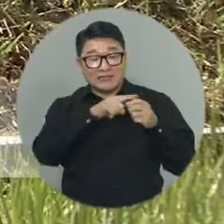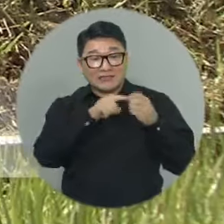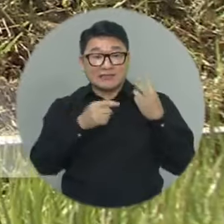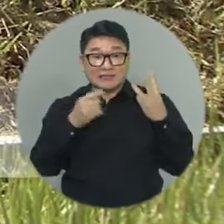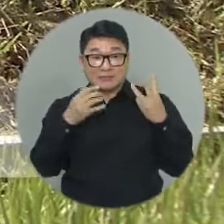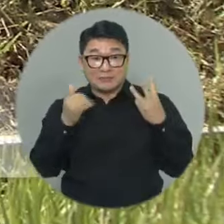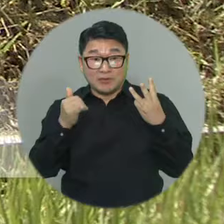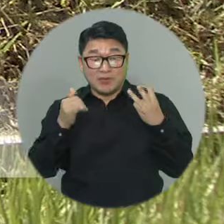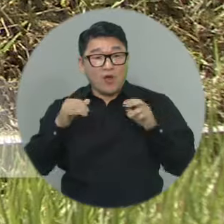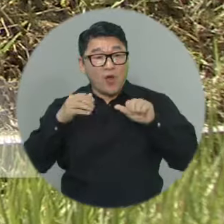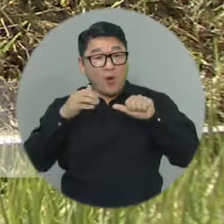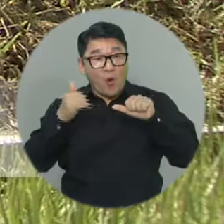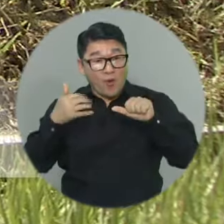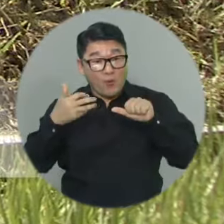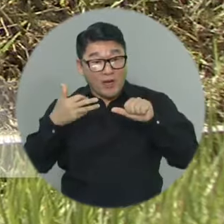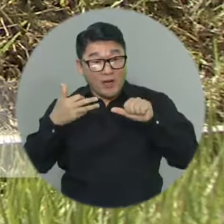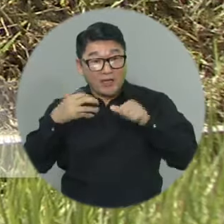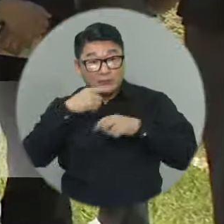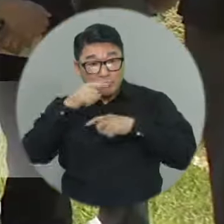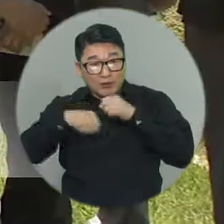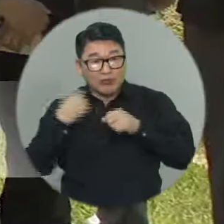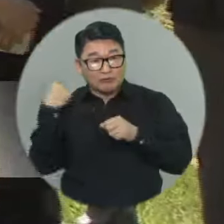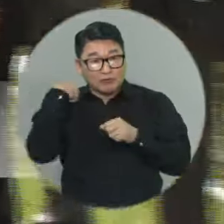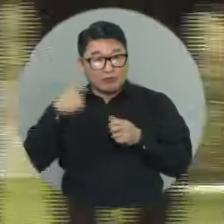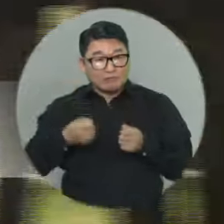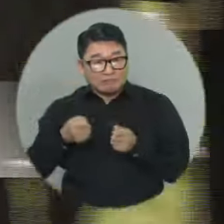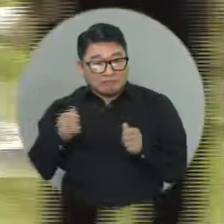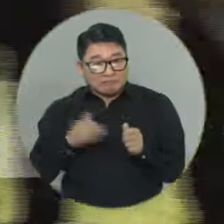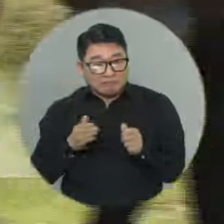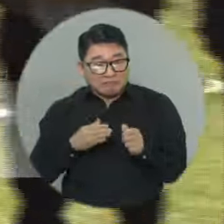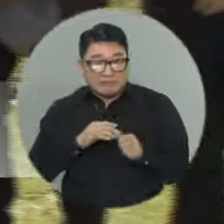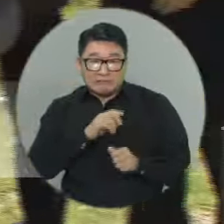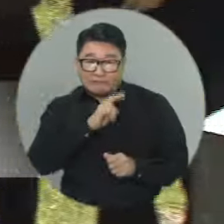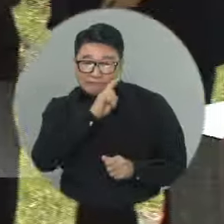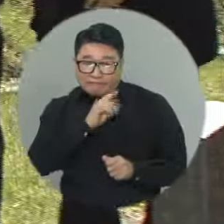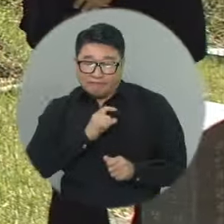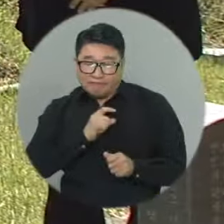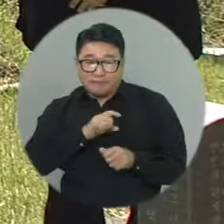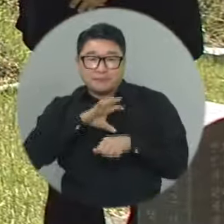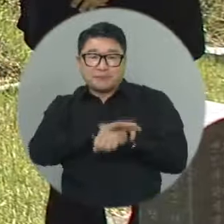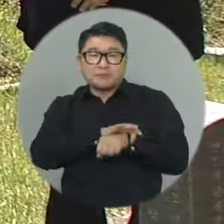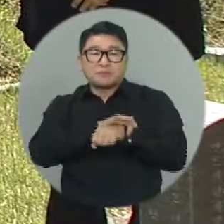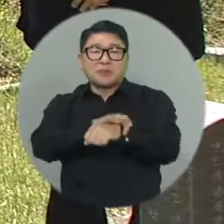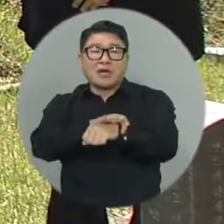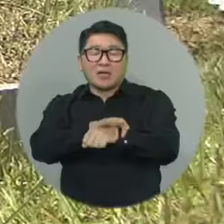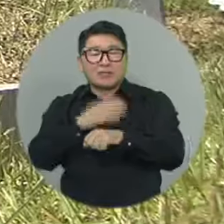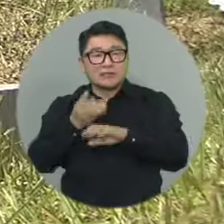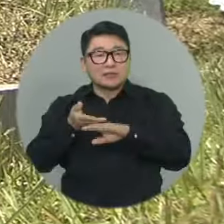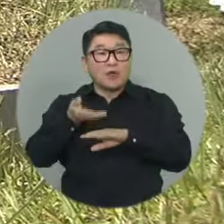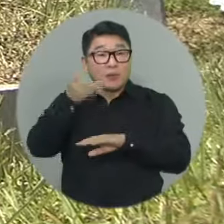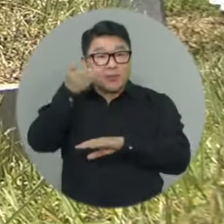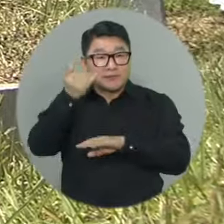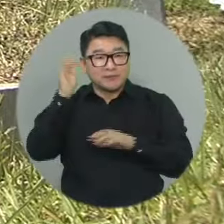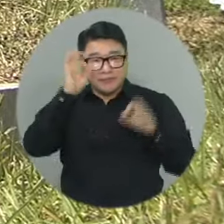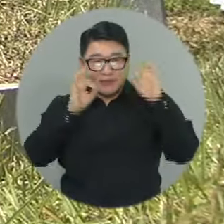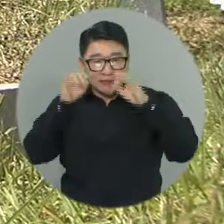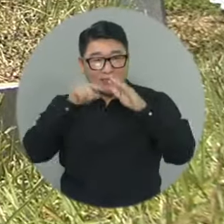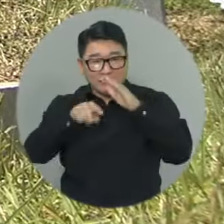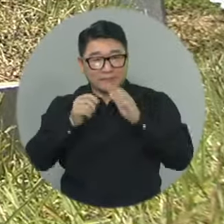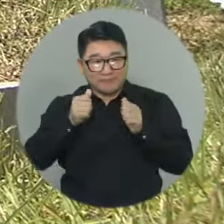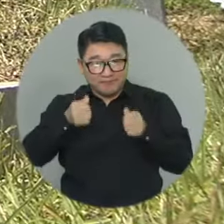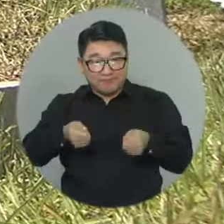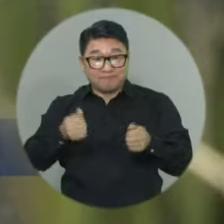등 5.18 민주화운동을 뒤에서 조종했다는 의심을 받아 구속됐던 언론계 큰별들을 찾아 넋을